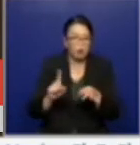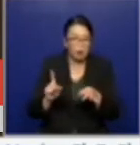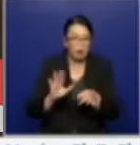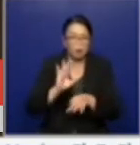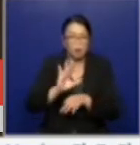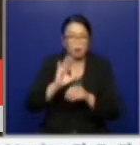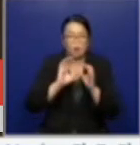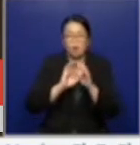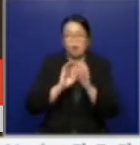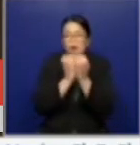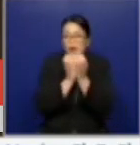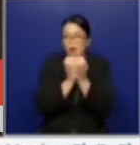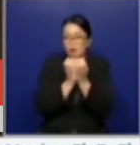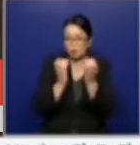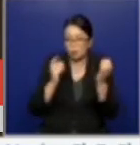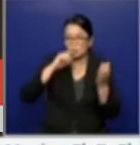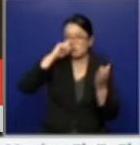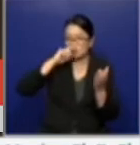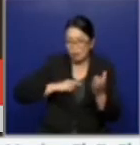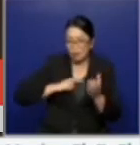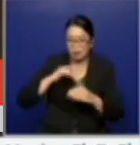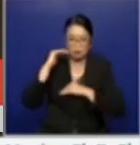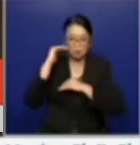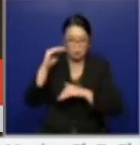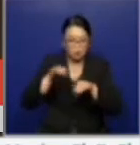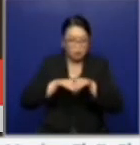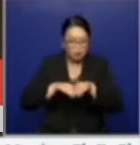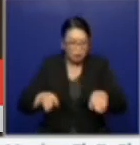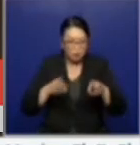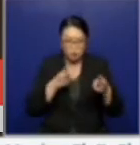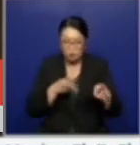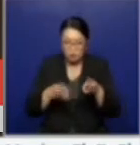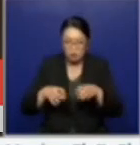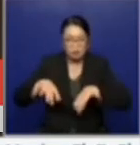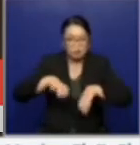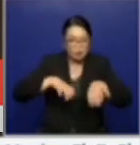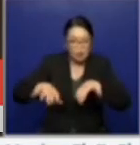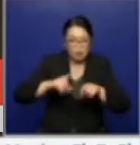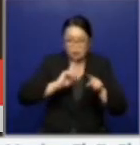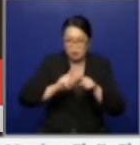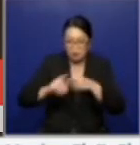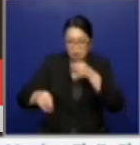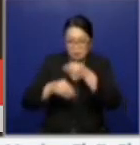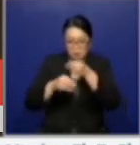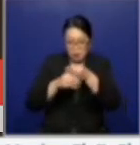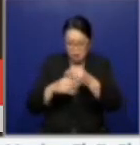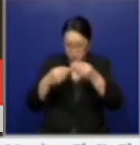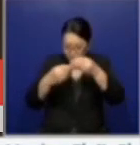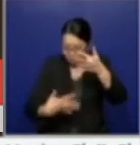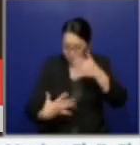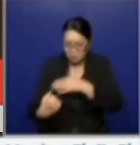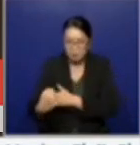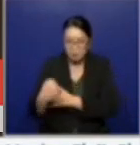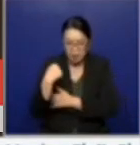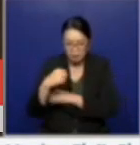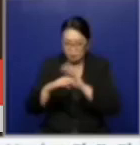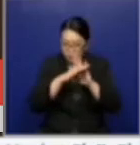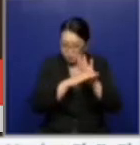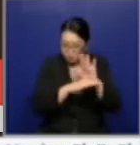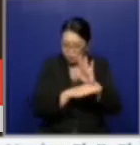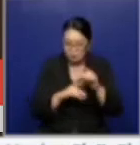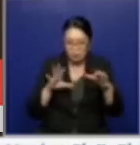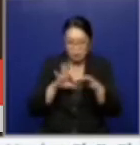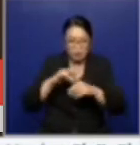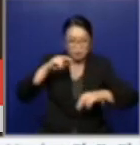รมนูญราชอาณาจักรไทยได้กำหนดหลักเกณฑ์และวิธีการแก้ไขเพิ่มเติมว่าอย่างเข้มงวดกล่าวคือการพิจารณายัต